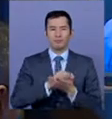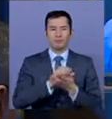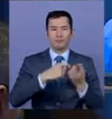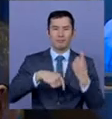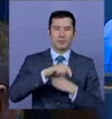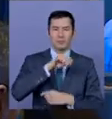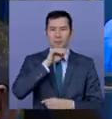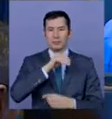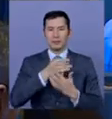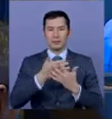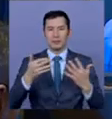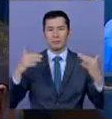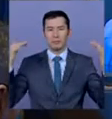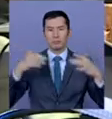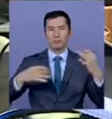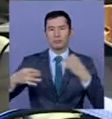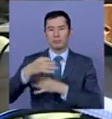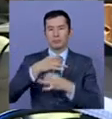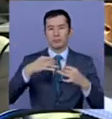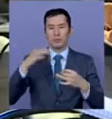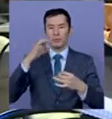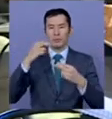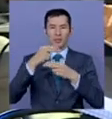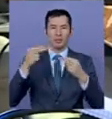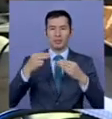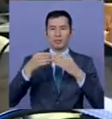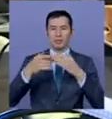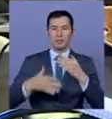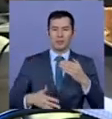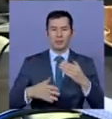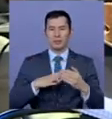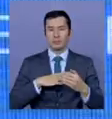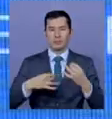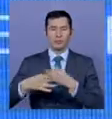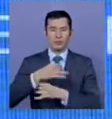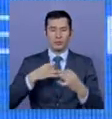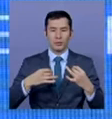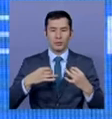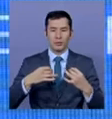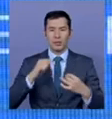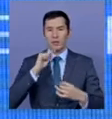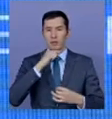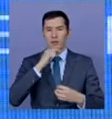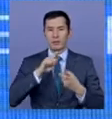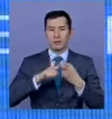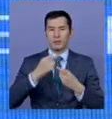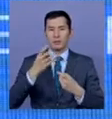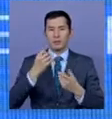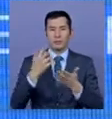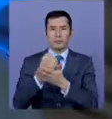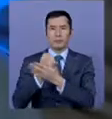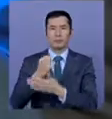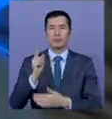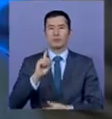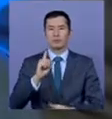экономикалық инфрақұрылымды талдап, тұрақты қаржы жүйесін дамыту бойынша көптеген мәселелерді ортаға салды. Экономиканың тағы бір табыс көзі болып